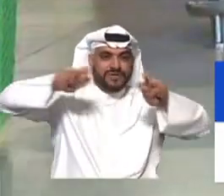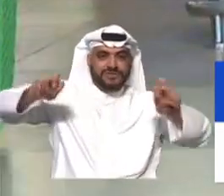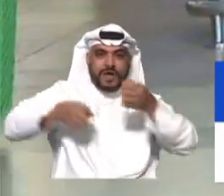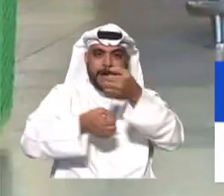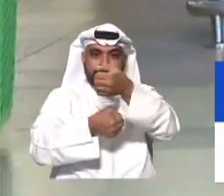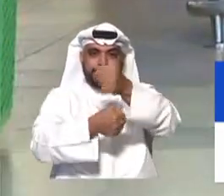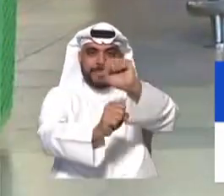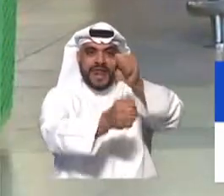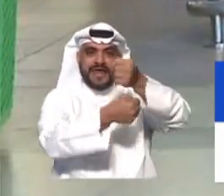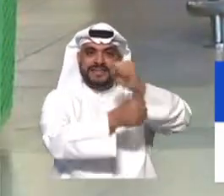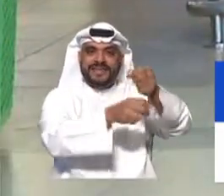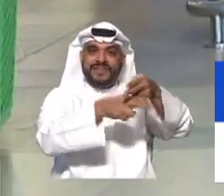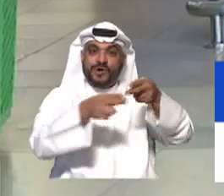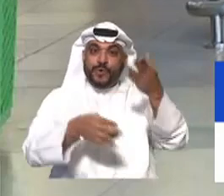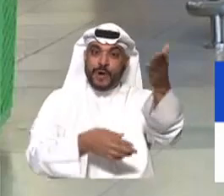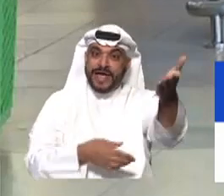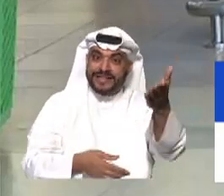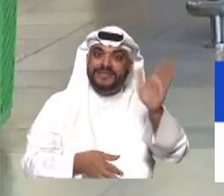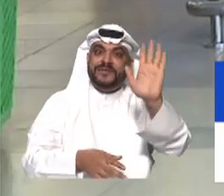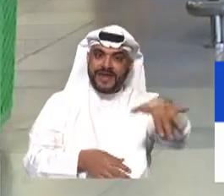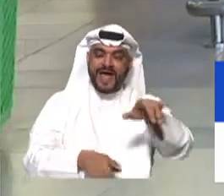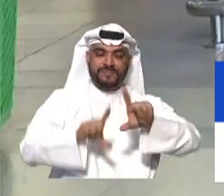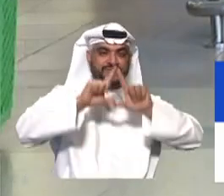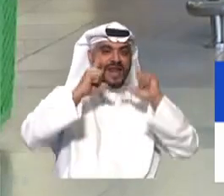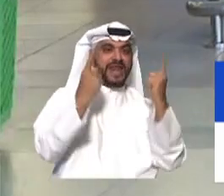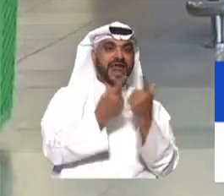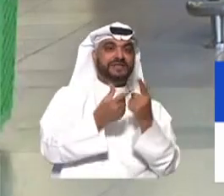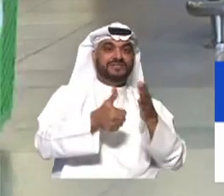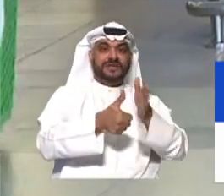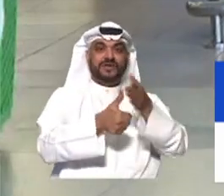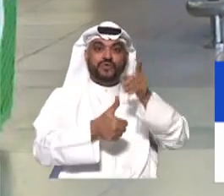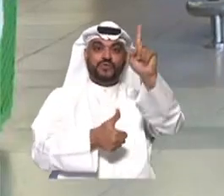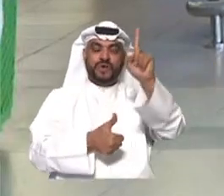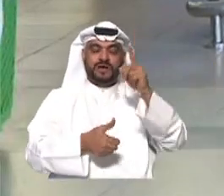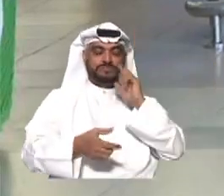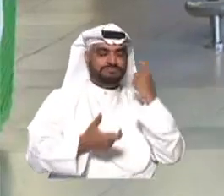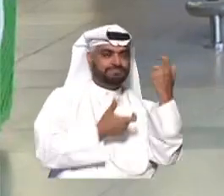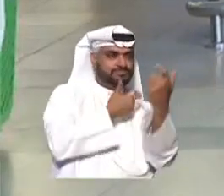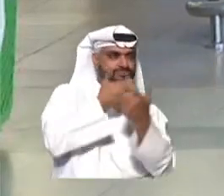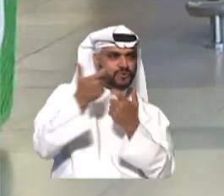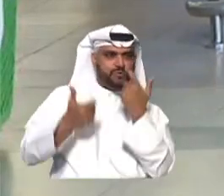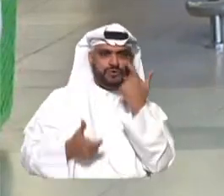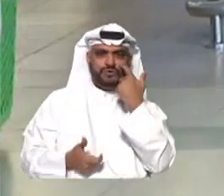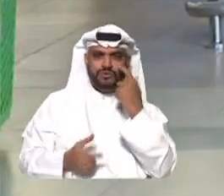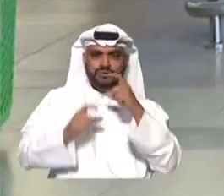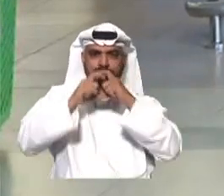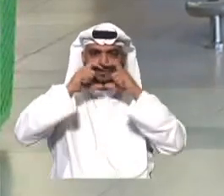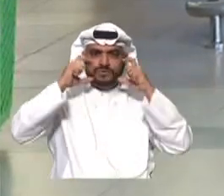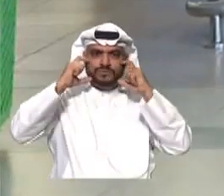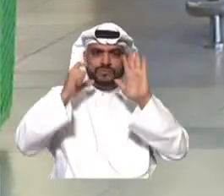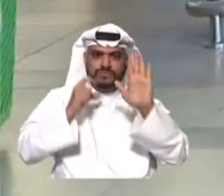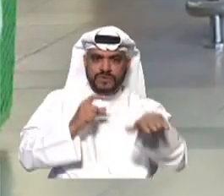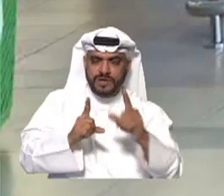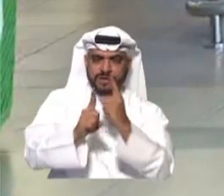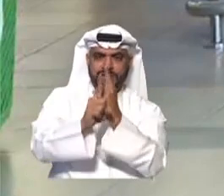الكويت للجنة الرئيسية لمتابعة تطبيق الإشتراطات الصحية في بلدية الكويت وحول